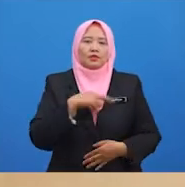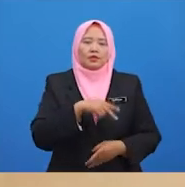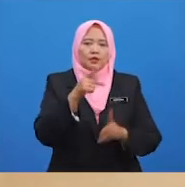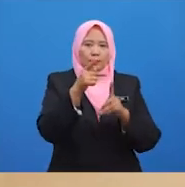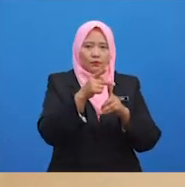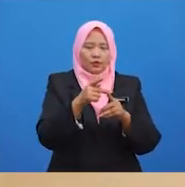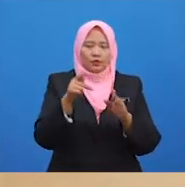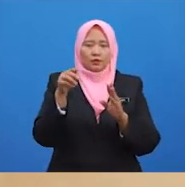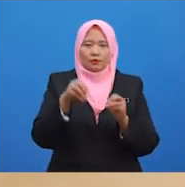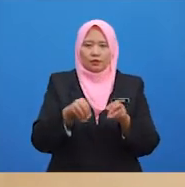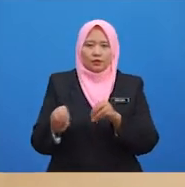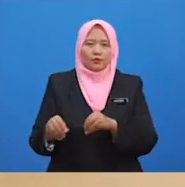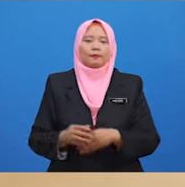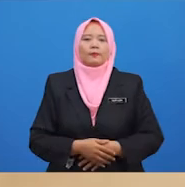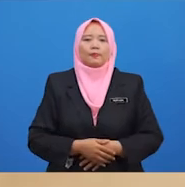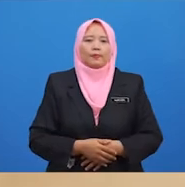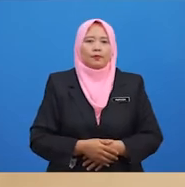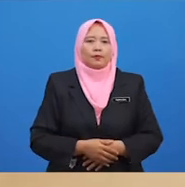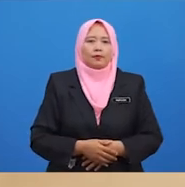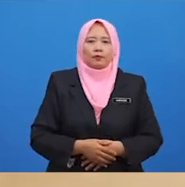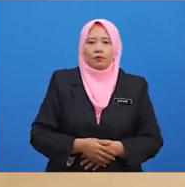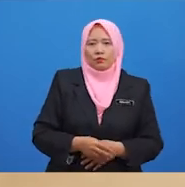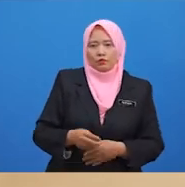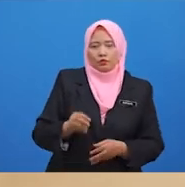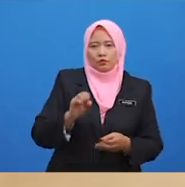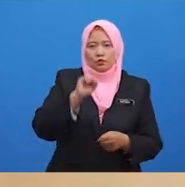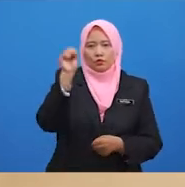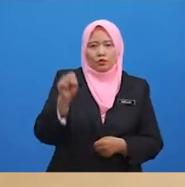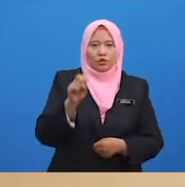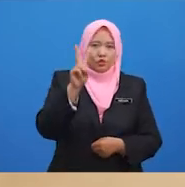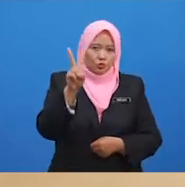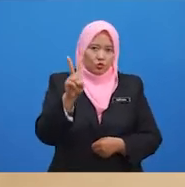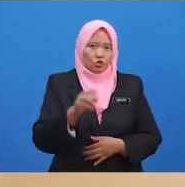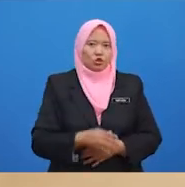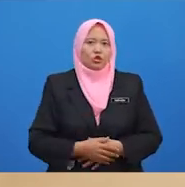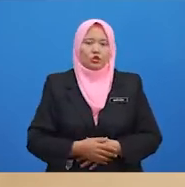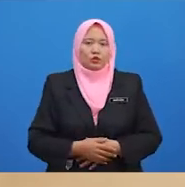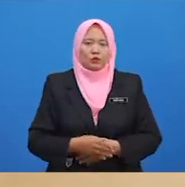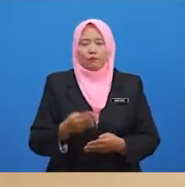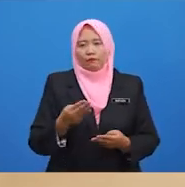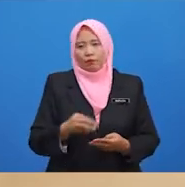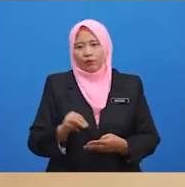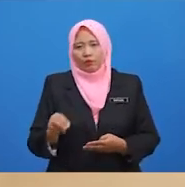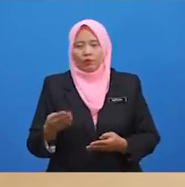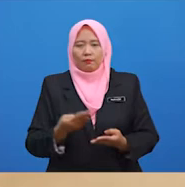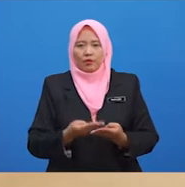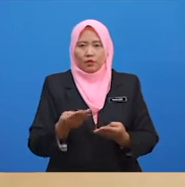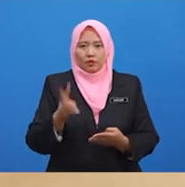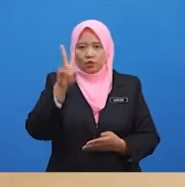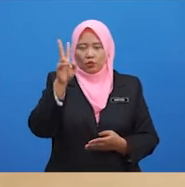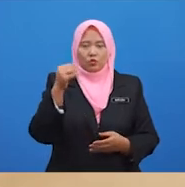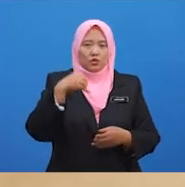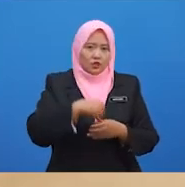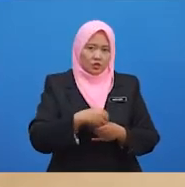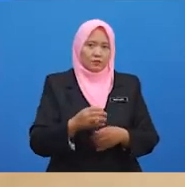Jawapan bagi soalan dua, murid-murid perlu juga mengemukakan 2 isi yang relevan. Jawapan